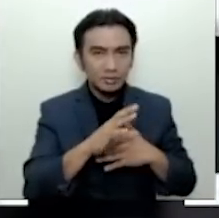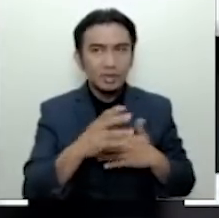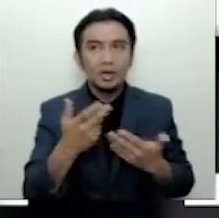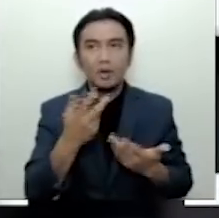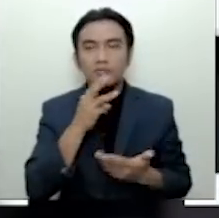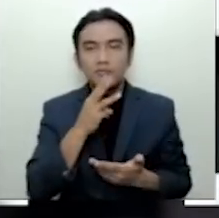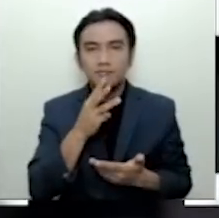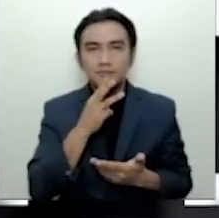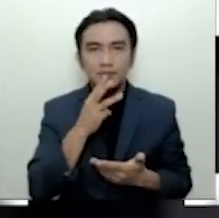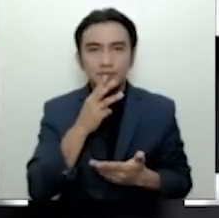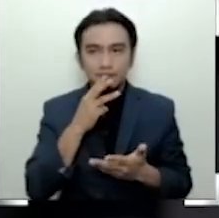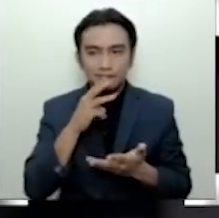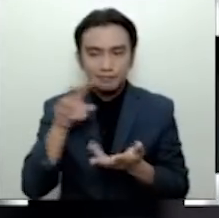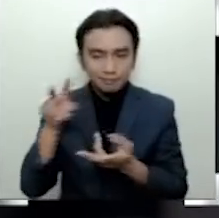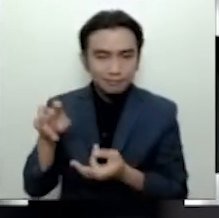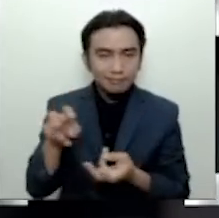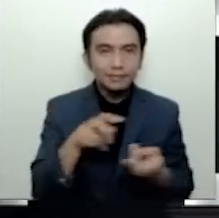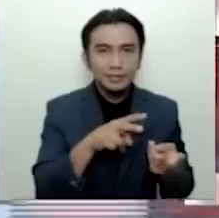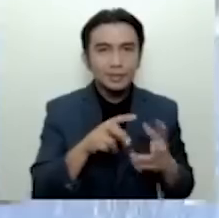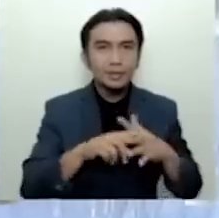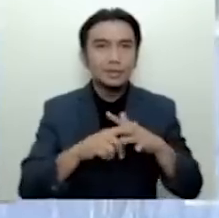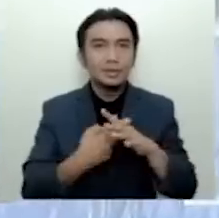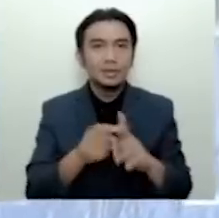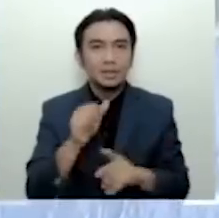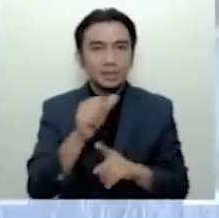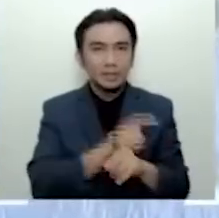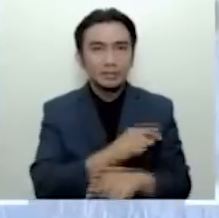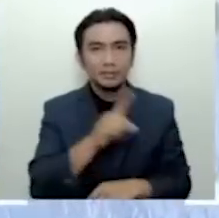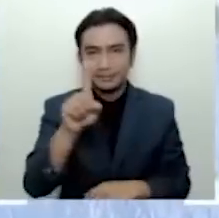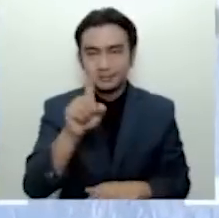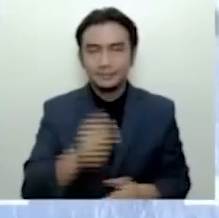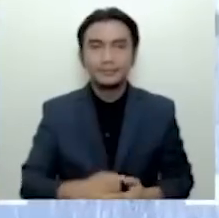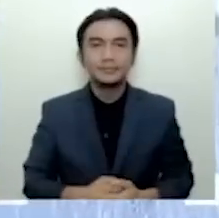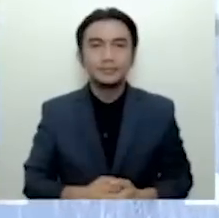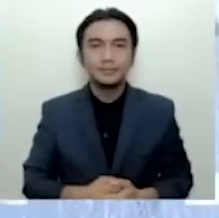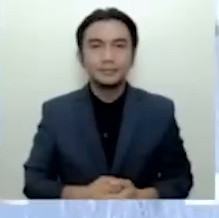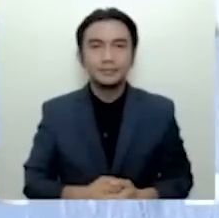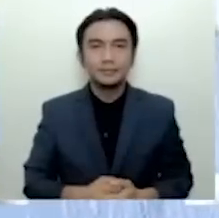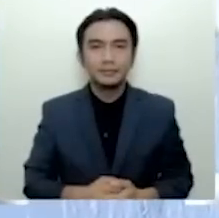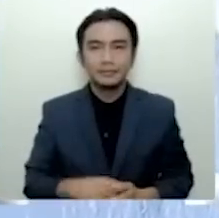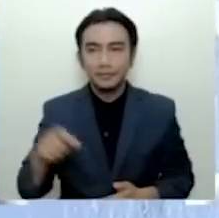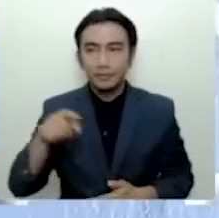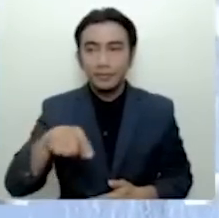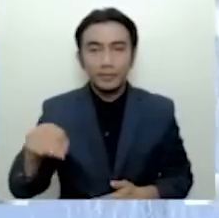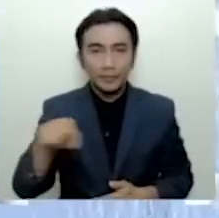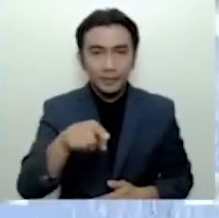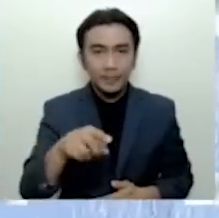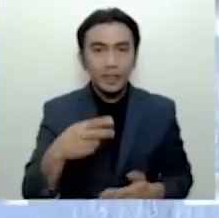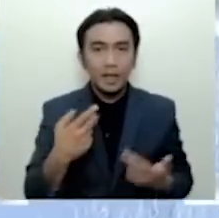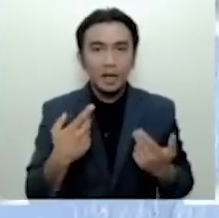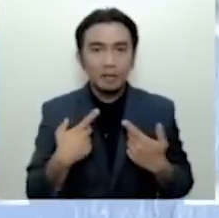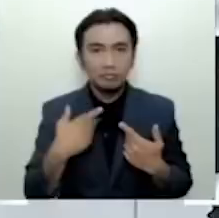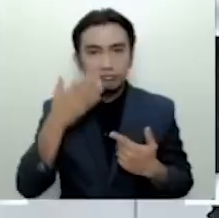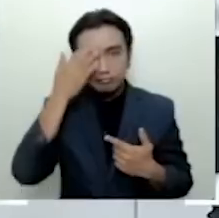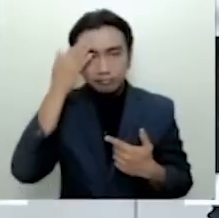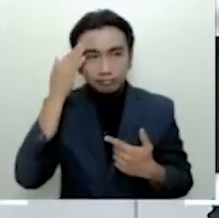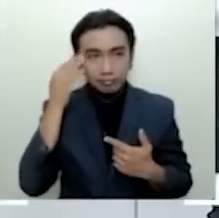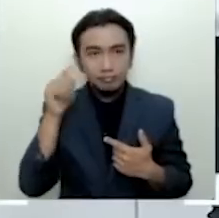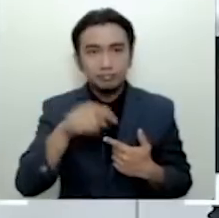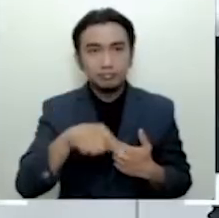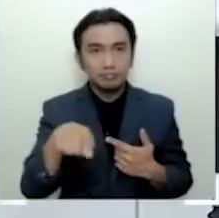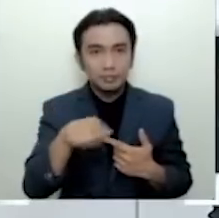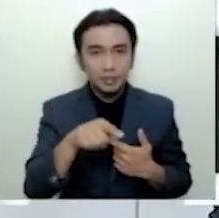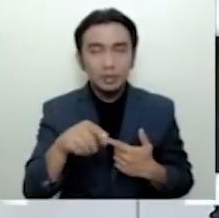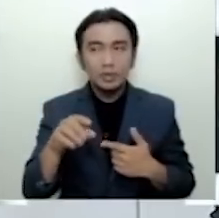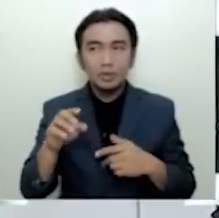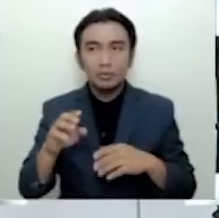na magsisimula na ngayong April 1. Kaya hiniling ng mga water concessionaire sa National Water Resources Board na dagdagan